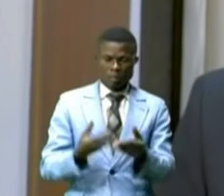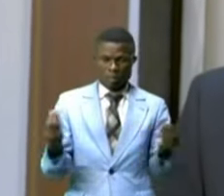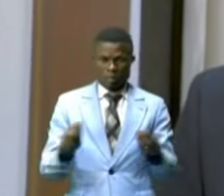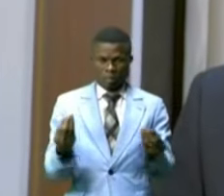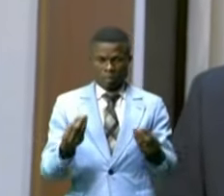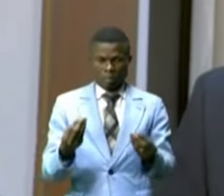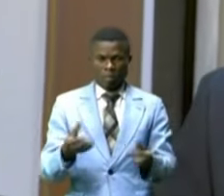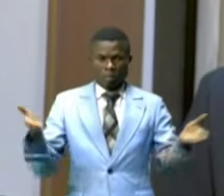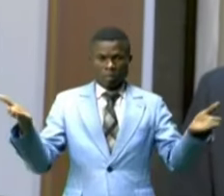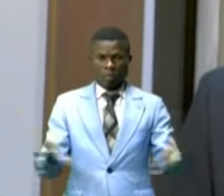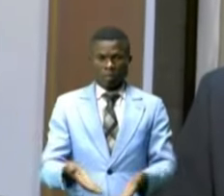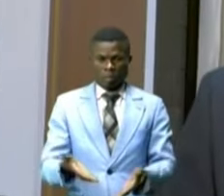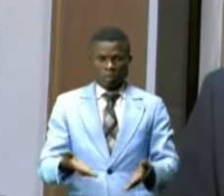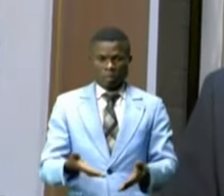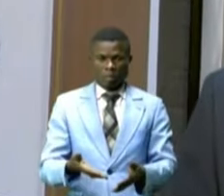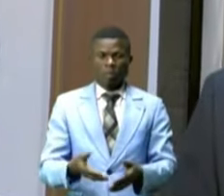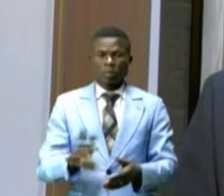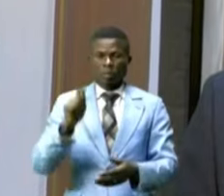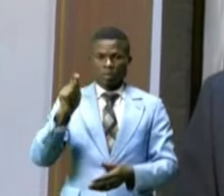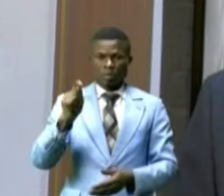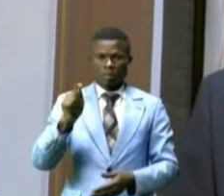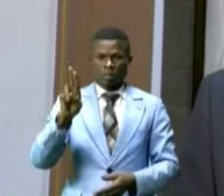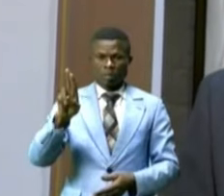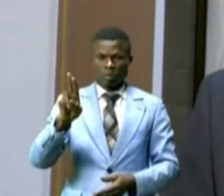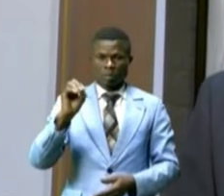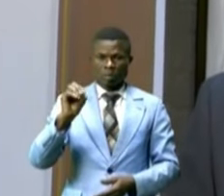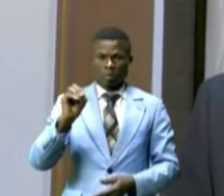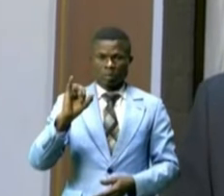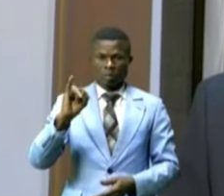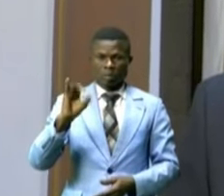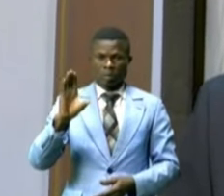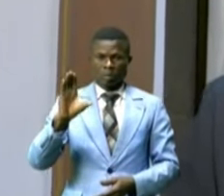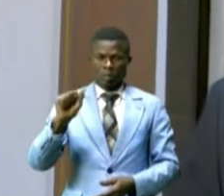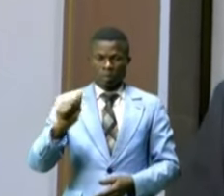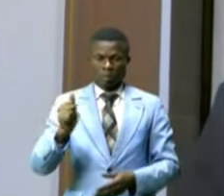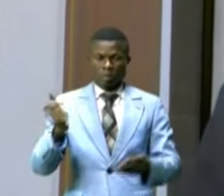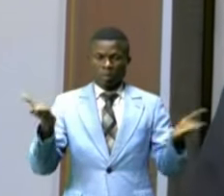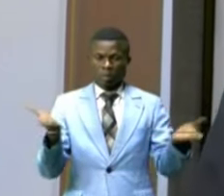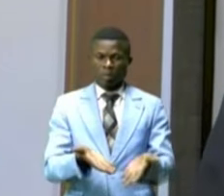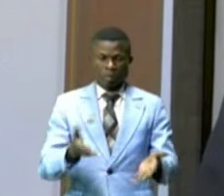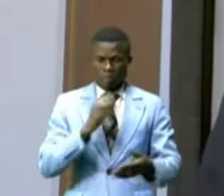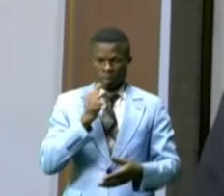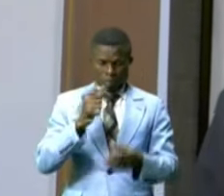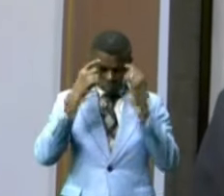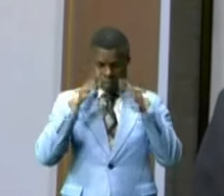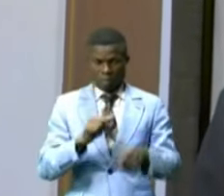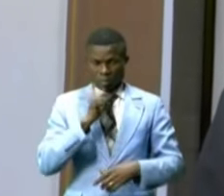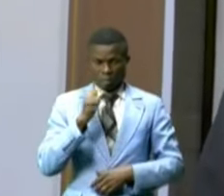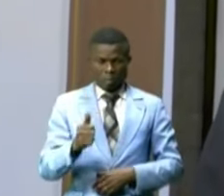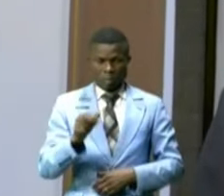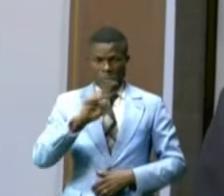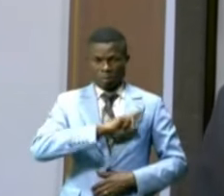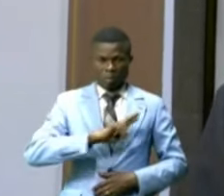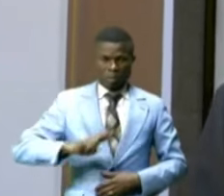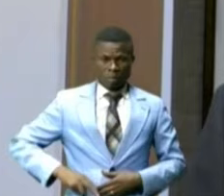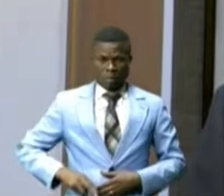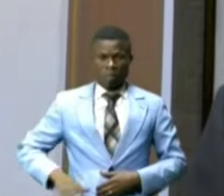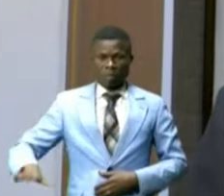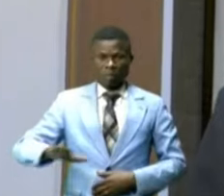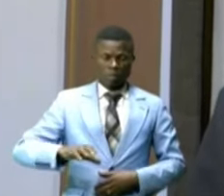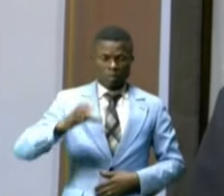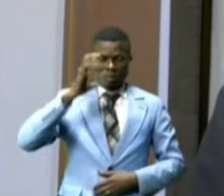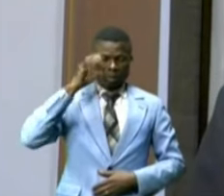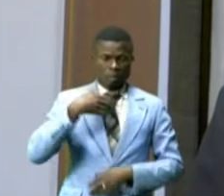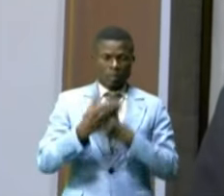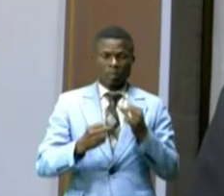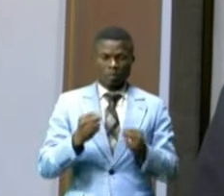la présence de la COICA n'était pas sensible, je ne pourrais pas être d'accord à ce point-là. La République de Corée a fait de son mieux